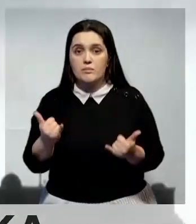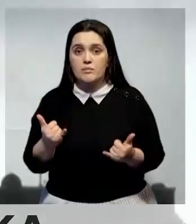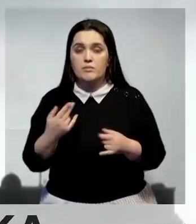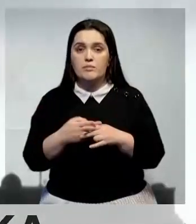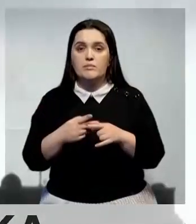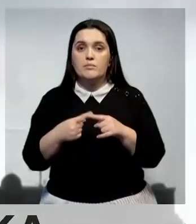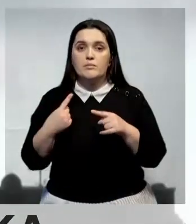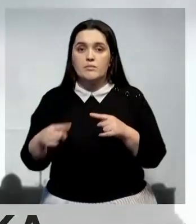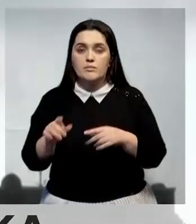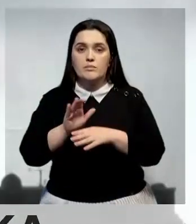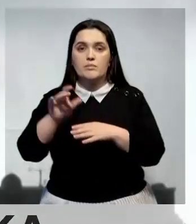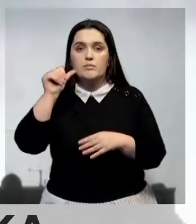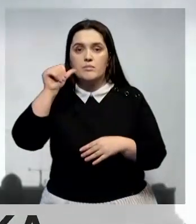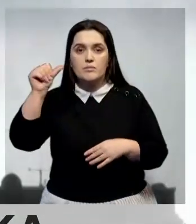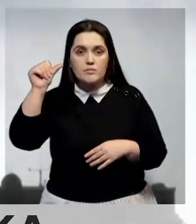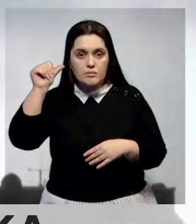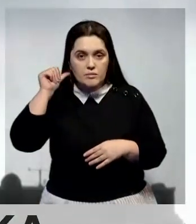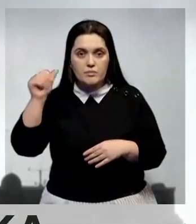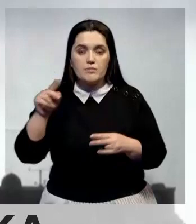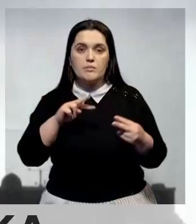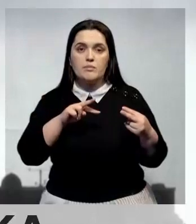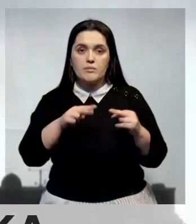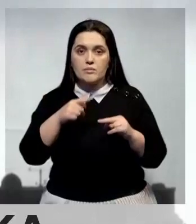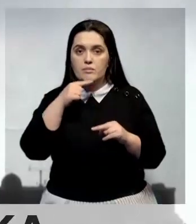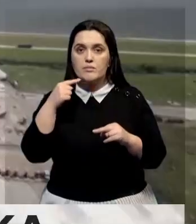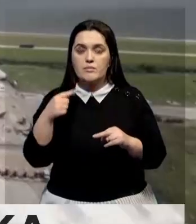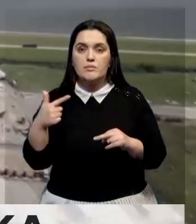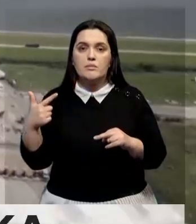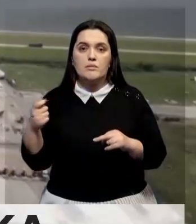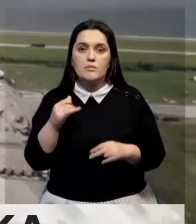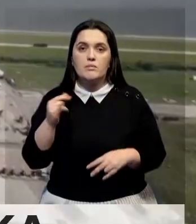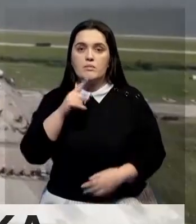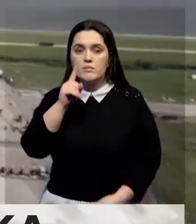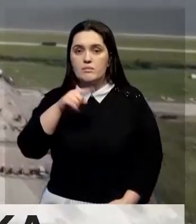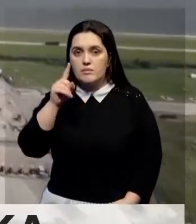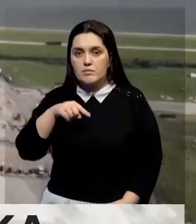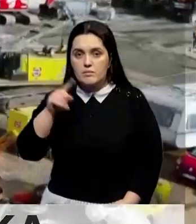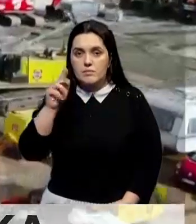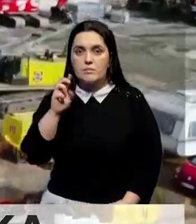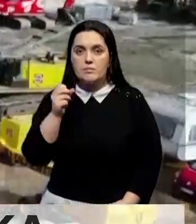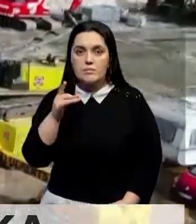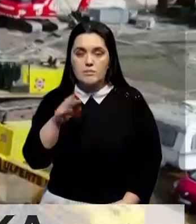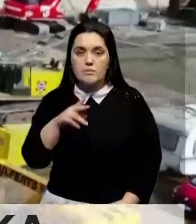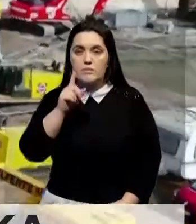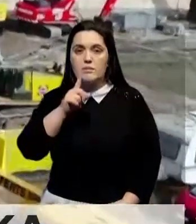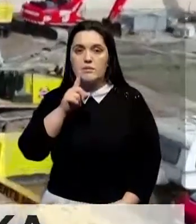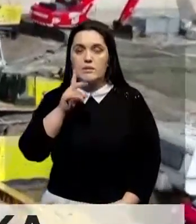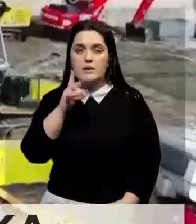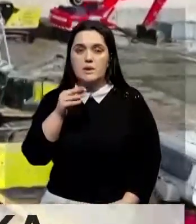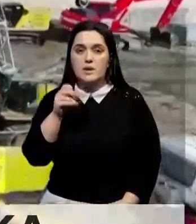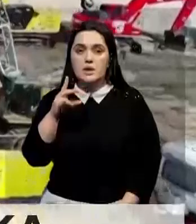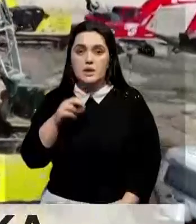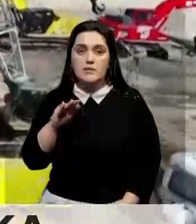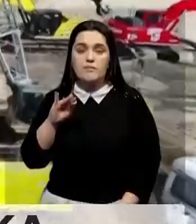теперь разворачивается в сторону других поставщиков. В прошлом году там заменили «Росгаз» объемами из Норвегии, Бельгии и